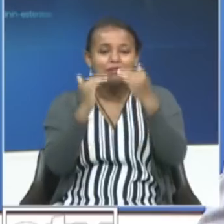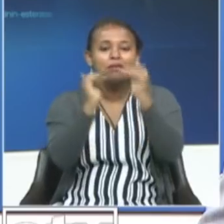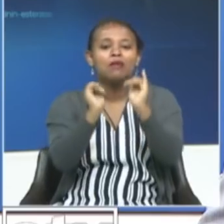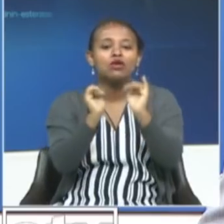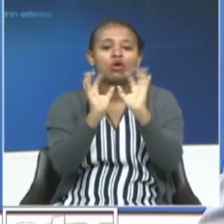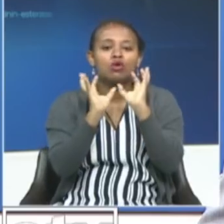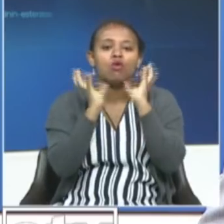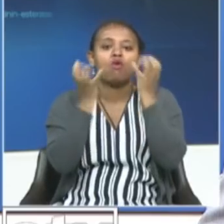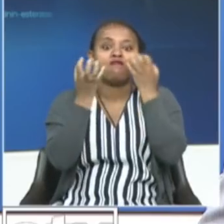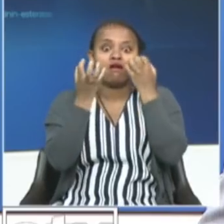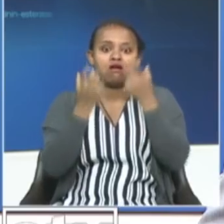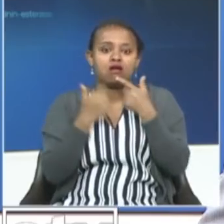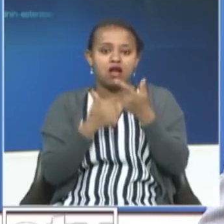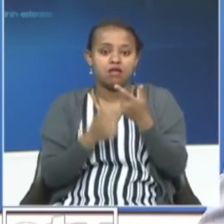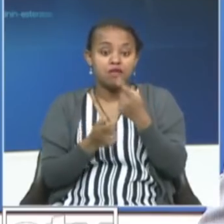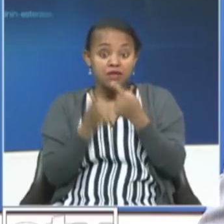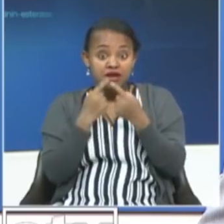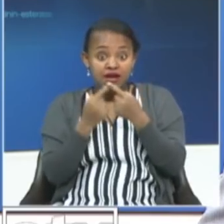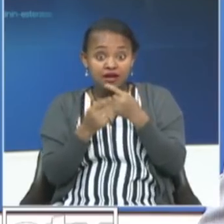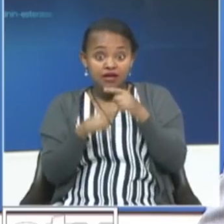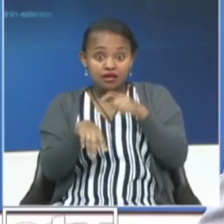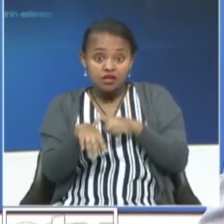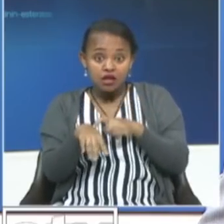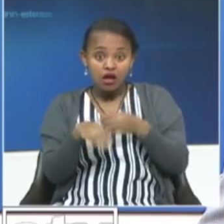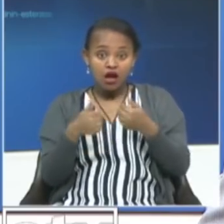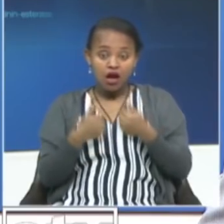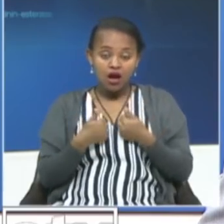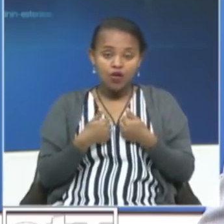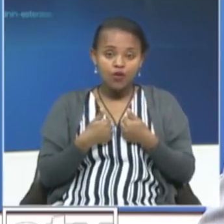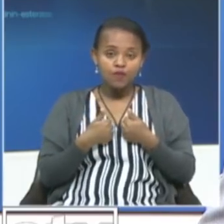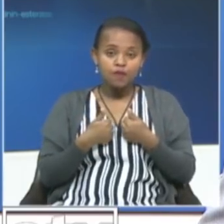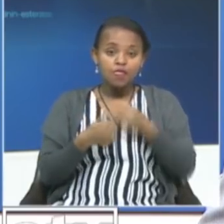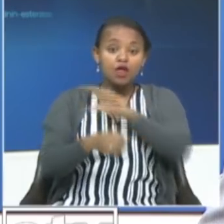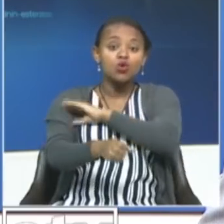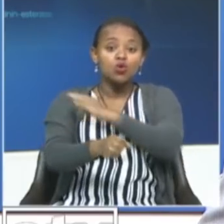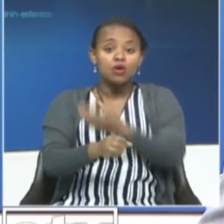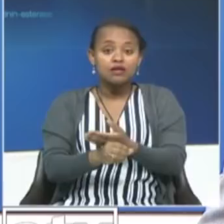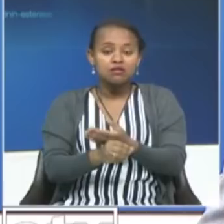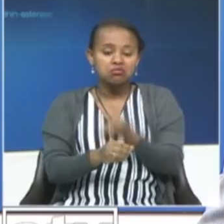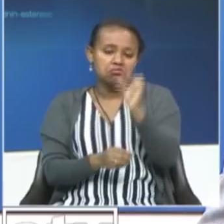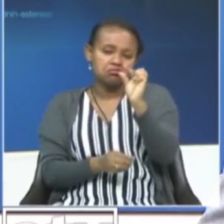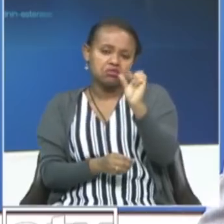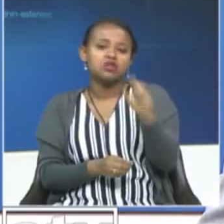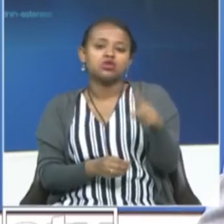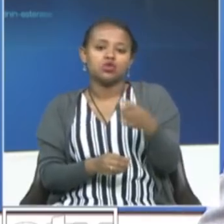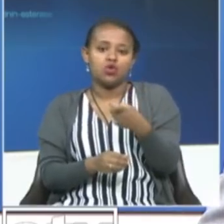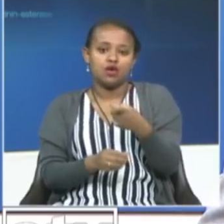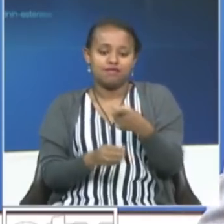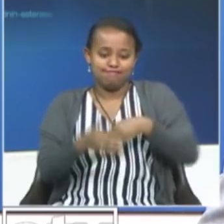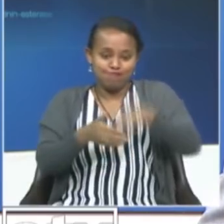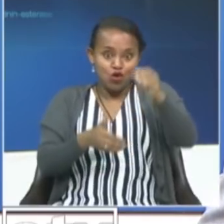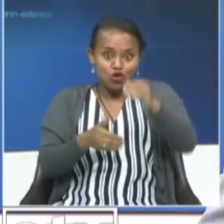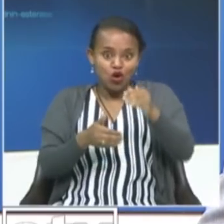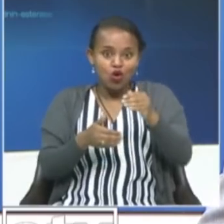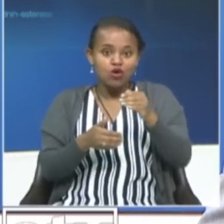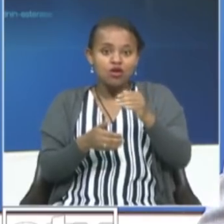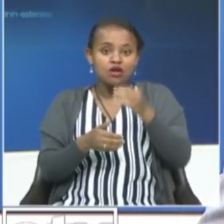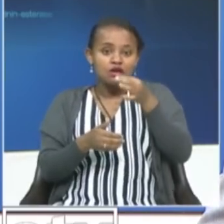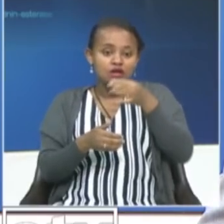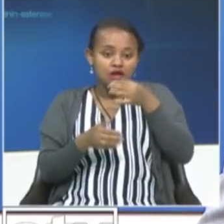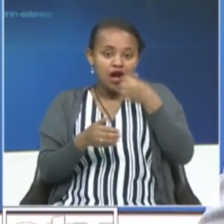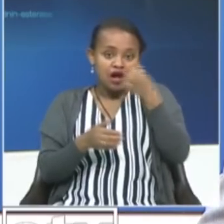ወፈር ይላሉ። በምንናገርበት ጊዜ ያለው ያለው ጉልበት ትንሽ ስለሆነ የሚወጣው የብናኝ